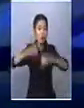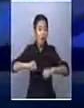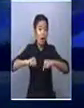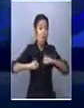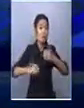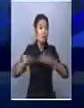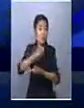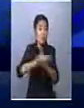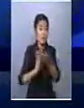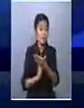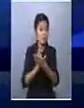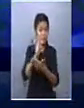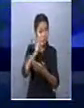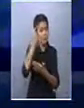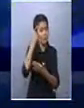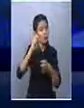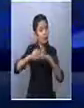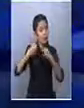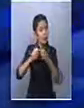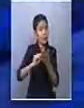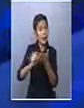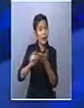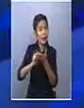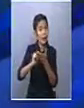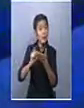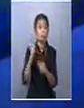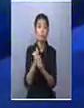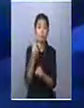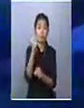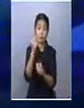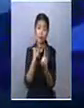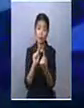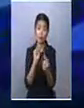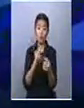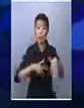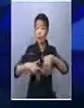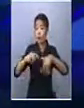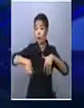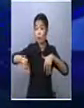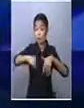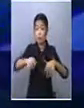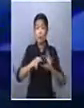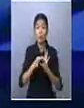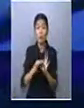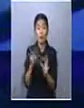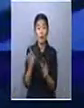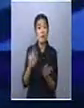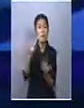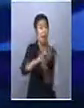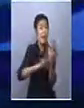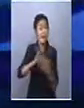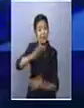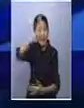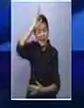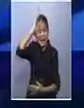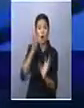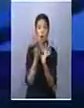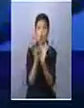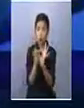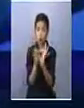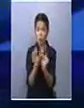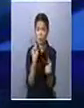แล้วก็น่าจะคลี่ไขนะคะแก้ไขในเรื่องของความวิตกกังวลกรณีที่กังวลว่ากรีซนั้นอาจจะผิดนัดชำระหนี้หรือว่าประสบ